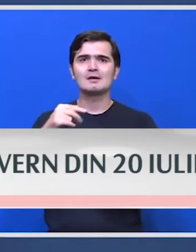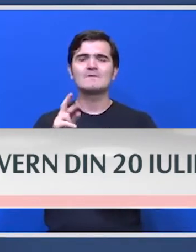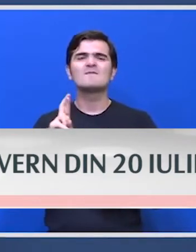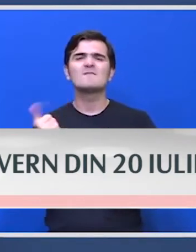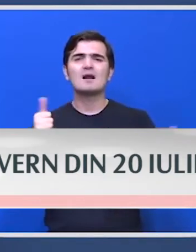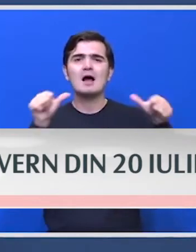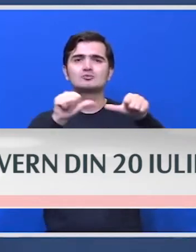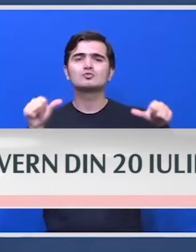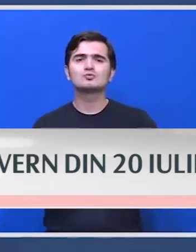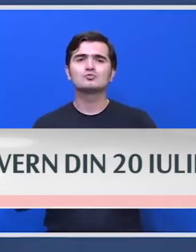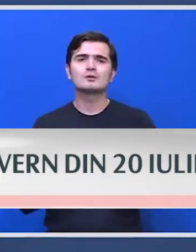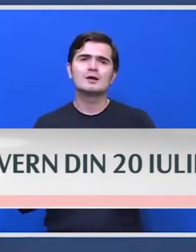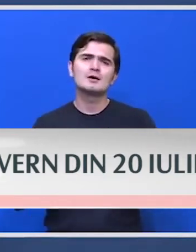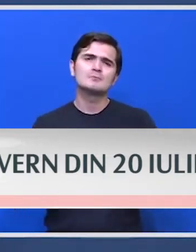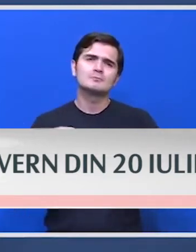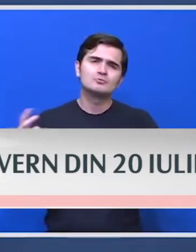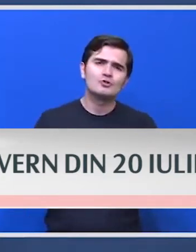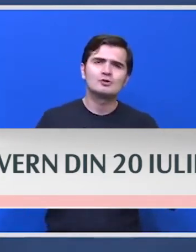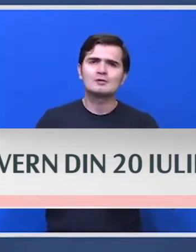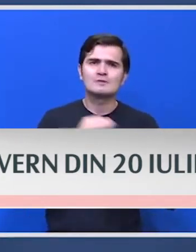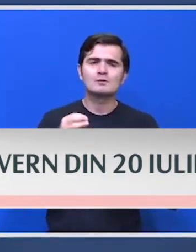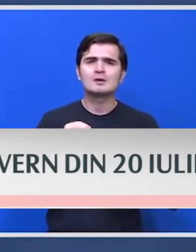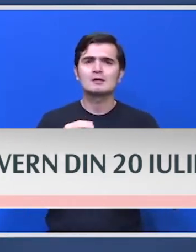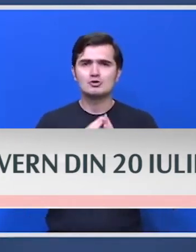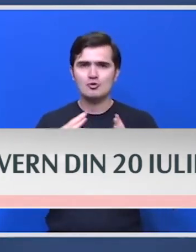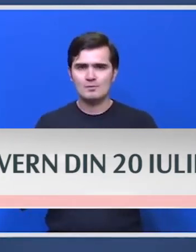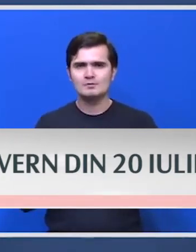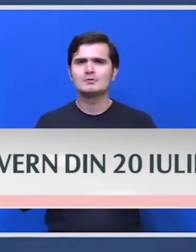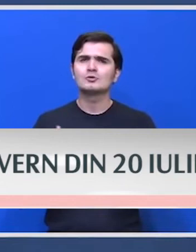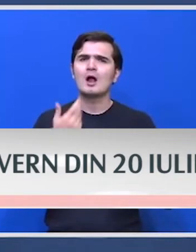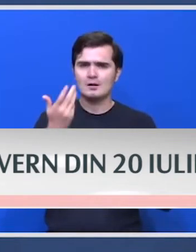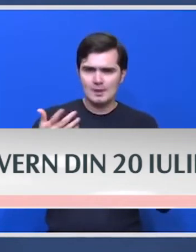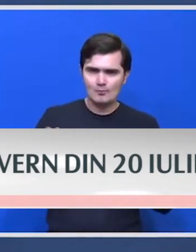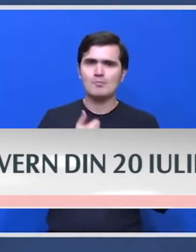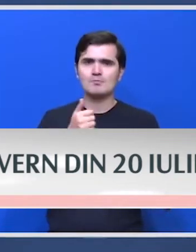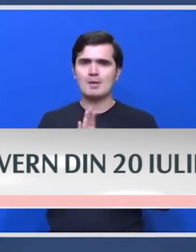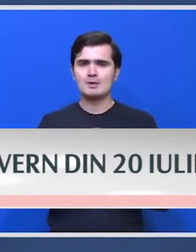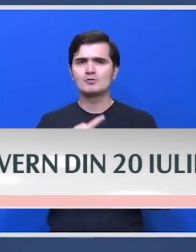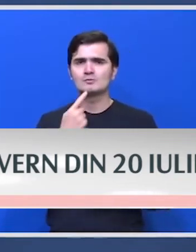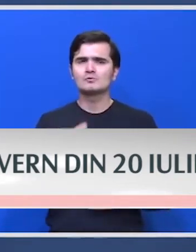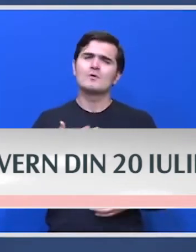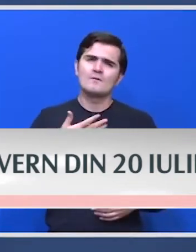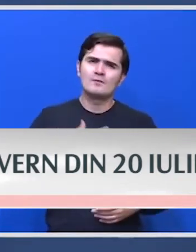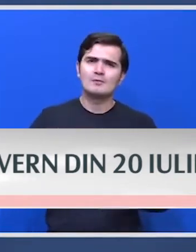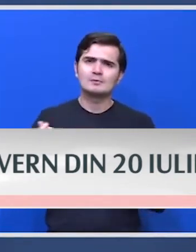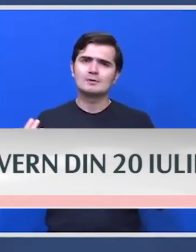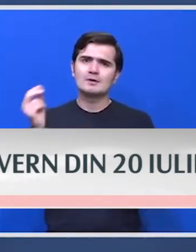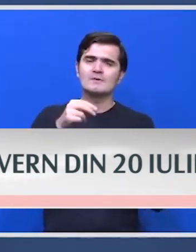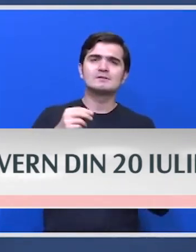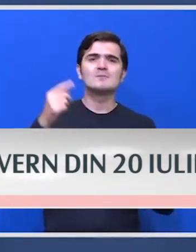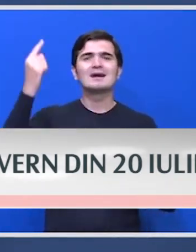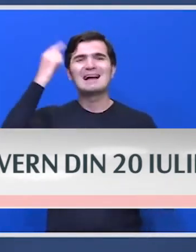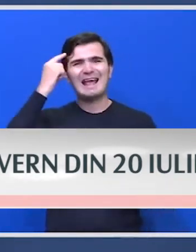dezvoltare, inovare din țara noastră. Am enunțat la începutul mandatului că prefer să investim în creiere și nu în